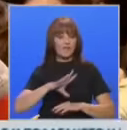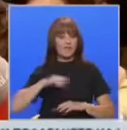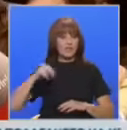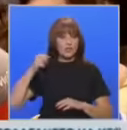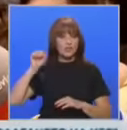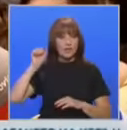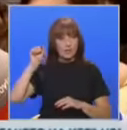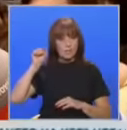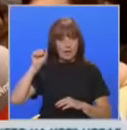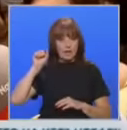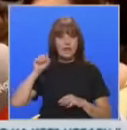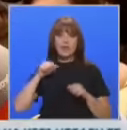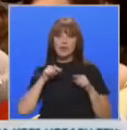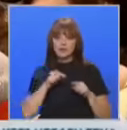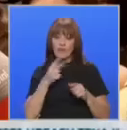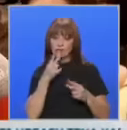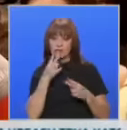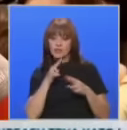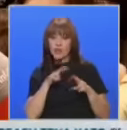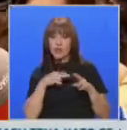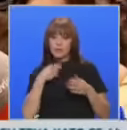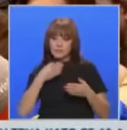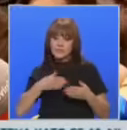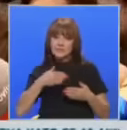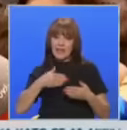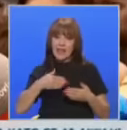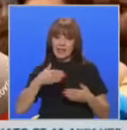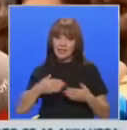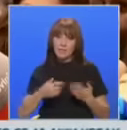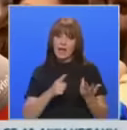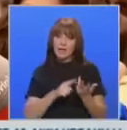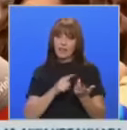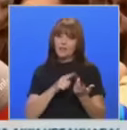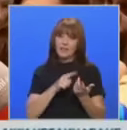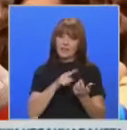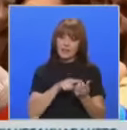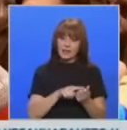ще ги следваме един след друг, така че преди да влеземе в